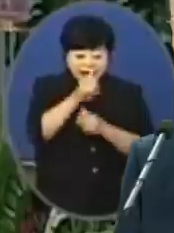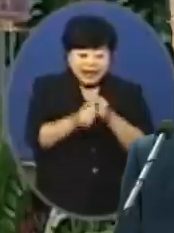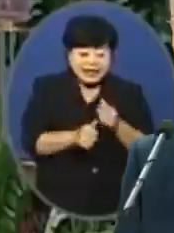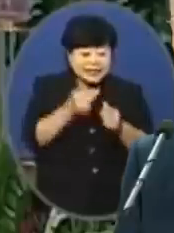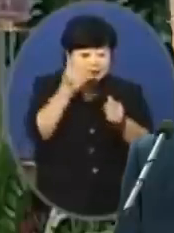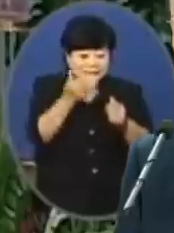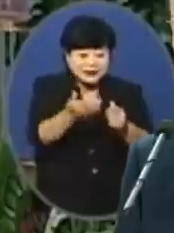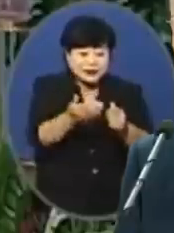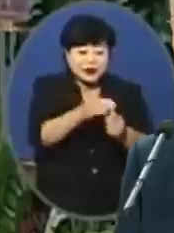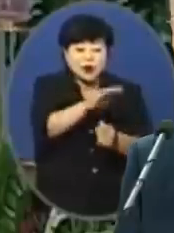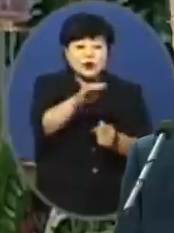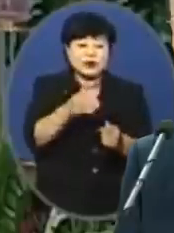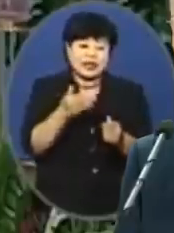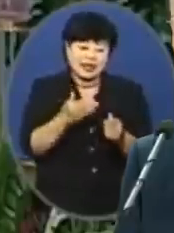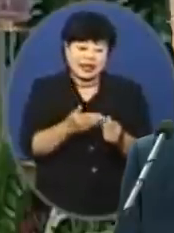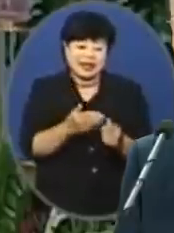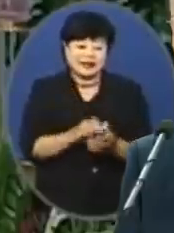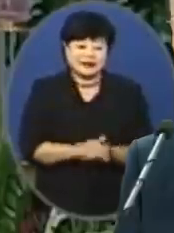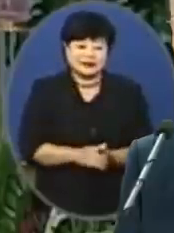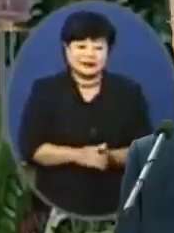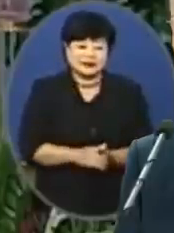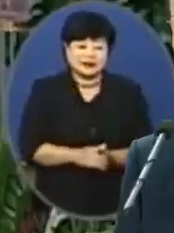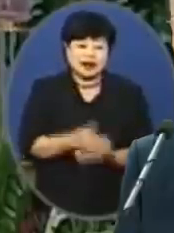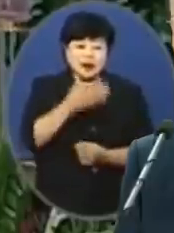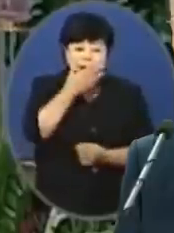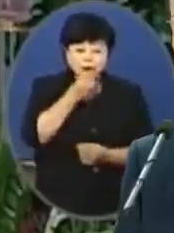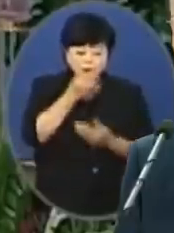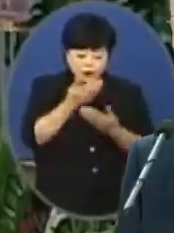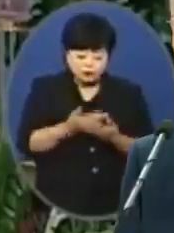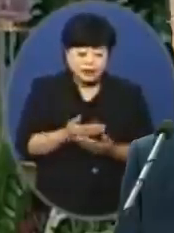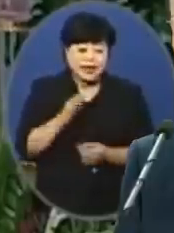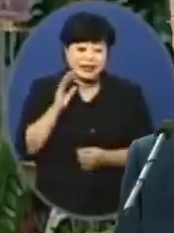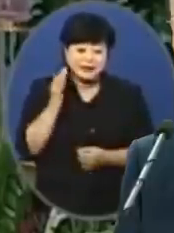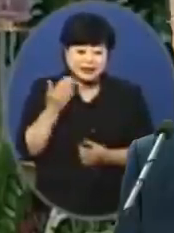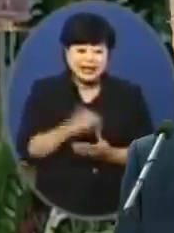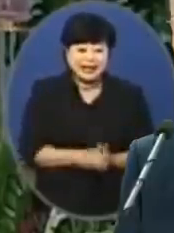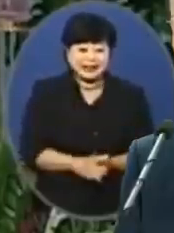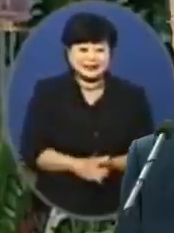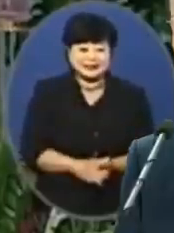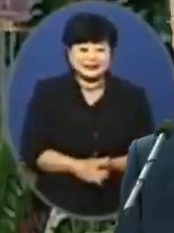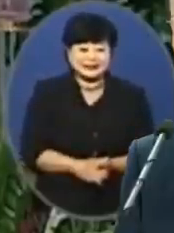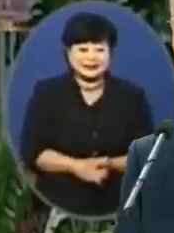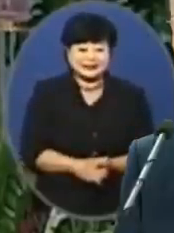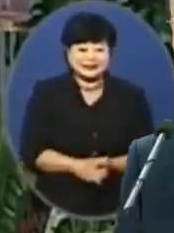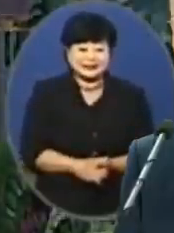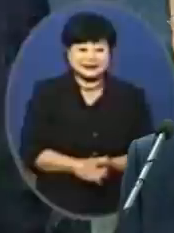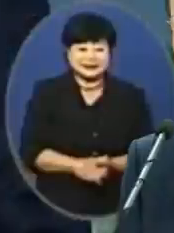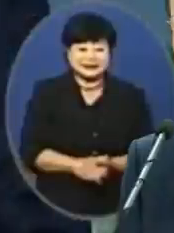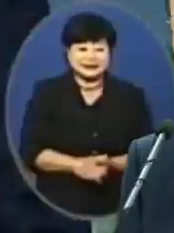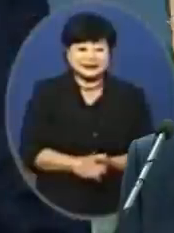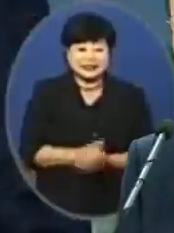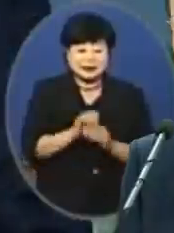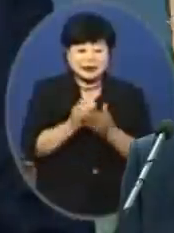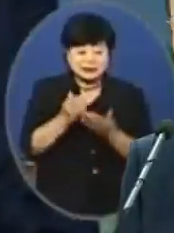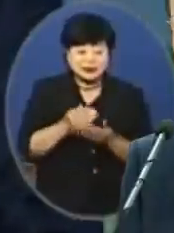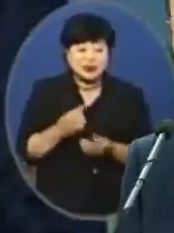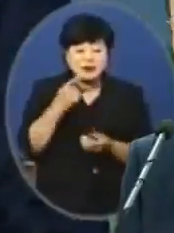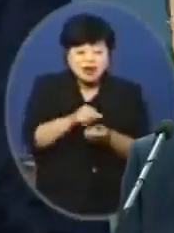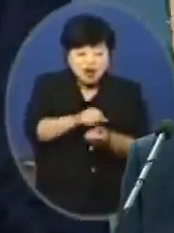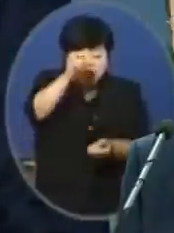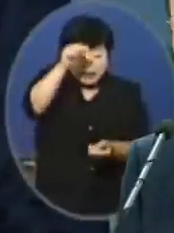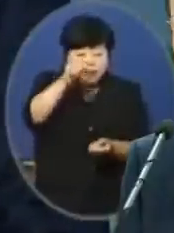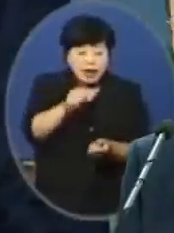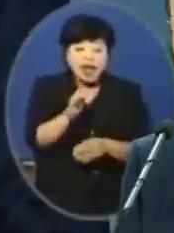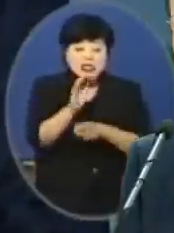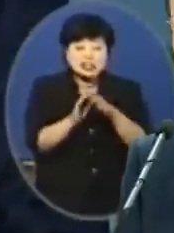하나님이 우리에게 복을 주시는 것입니다. 왜냐하면 성경에도 보십시오. 내 입을 넓게 열라